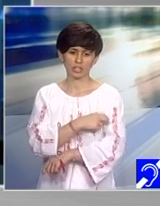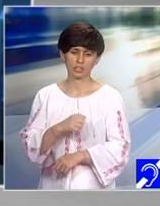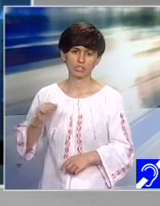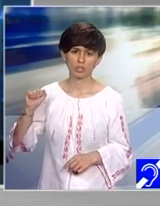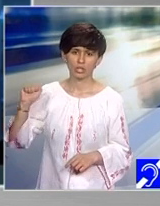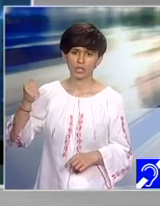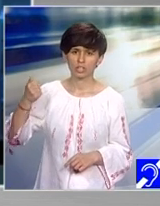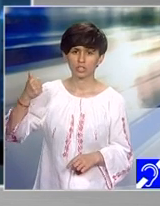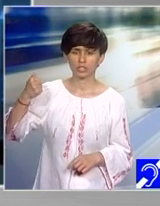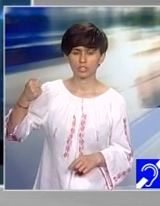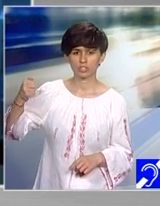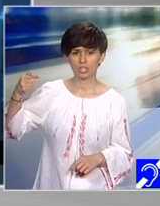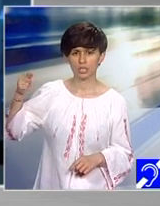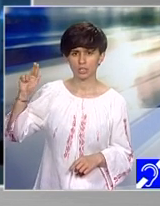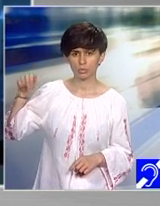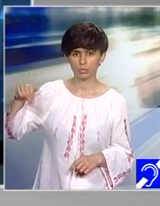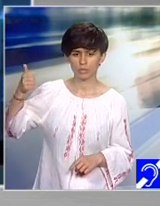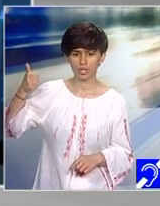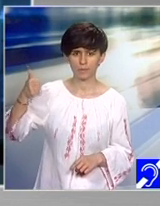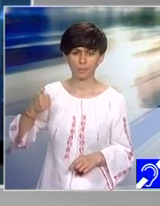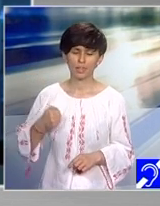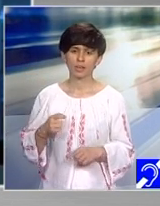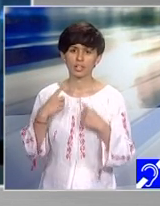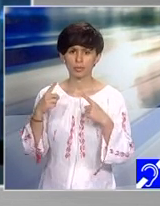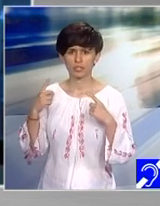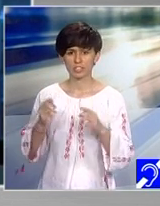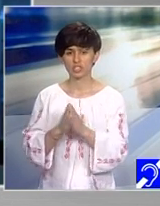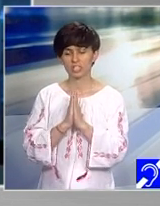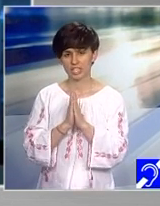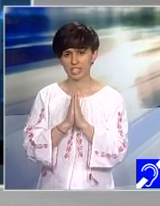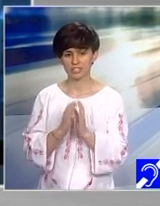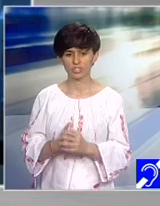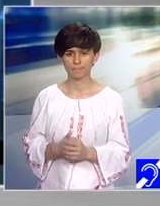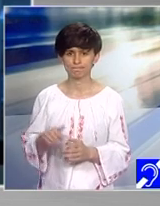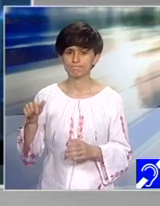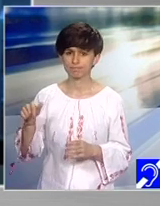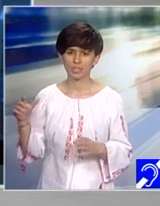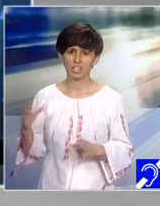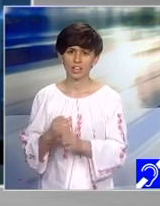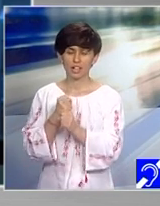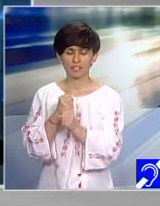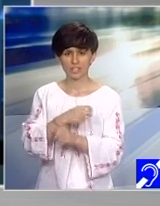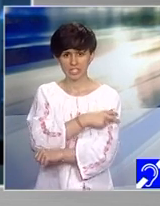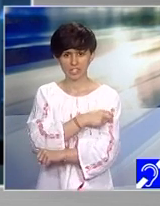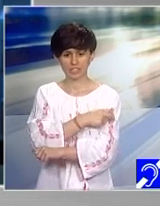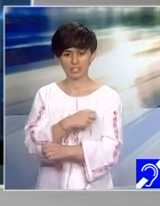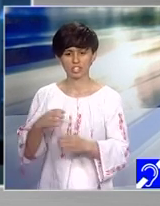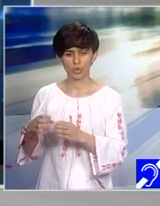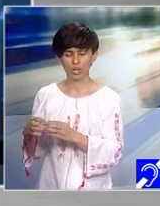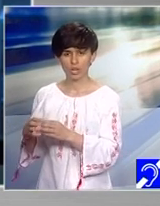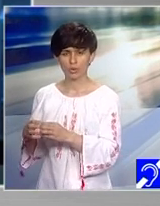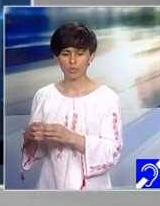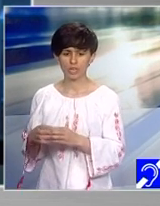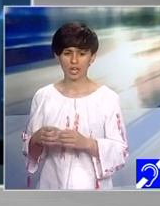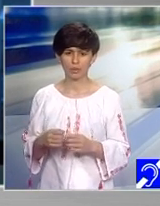Brașov, profesor de fizică și religie. El a înființat în liceu un grup, se numea Minisatul